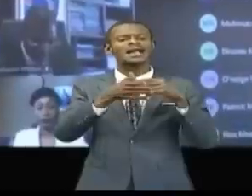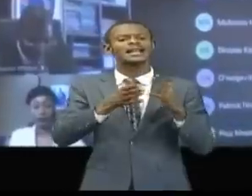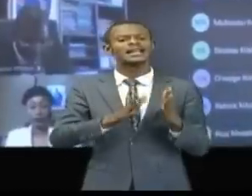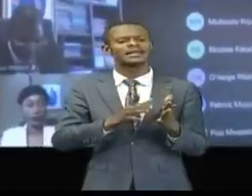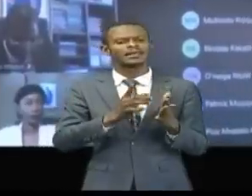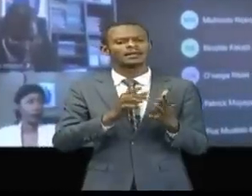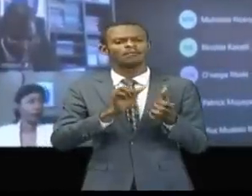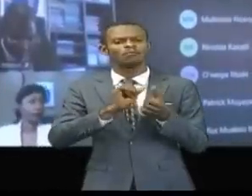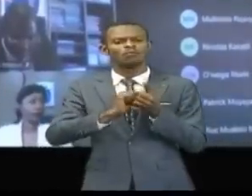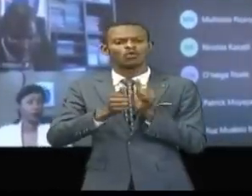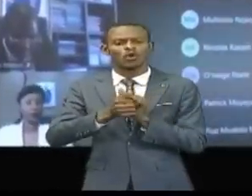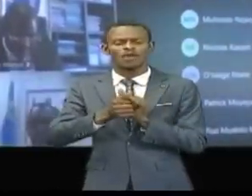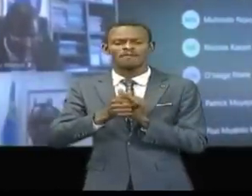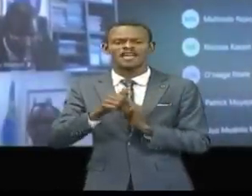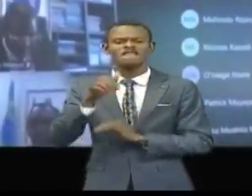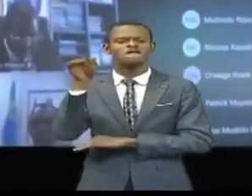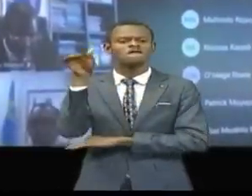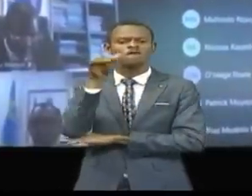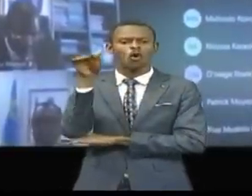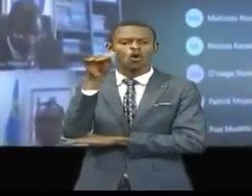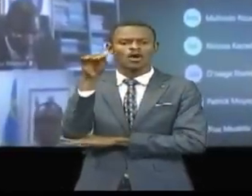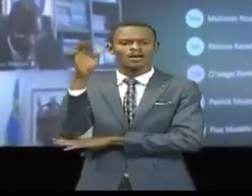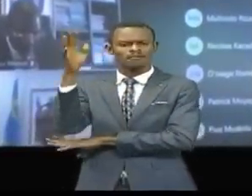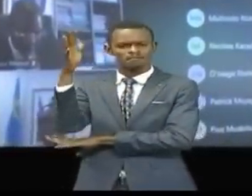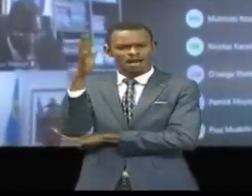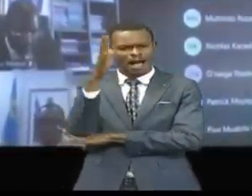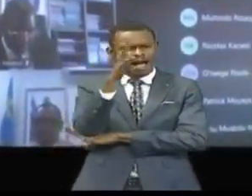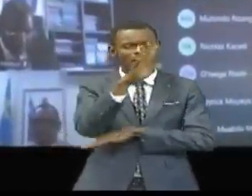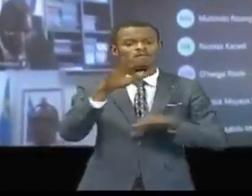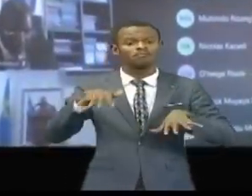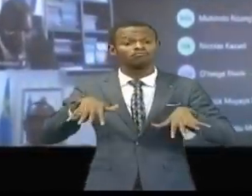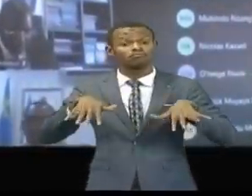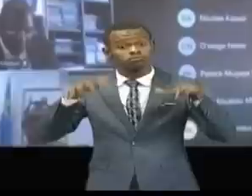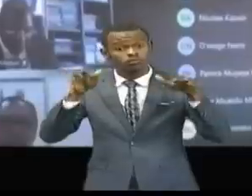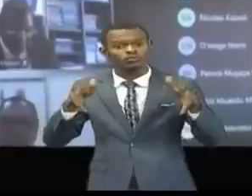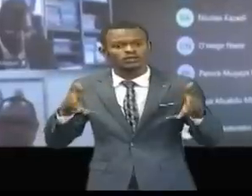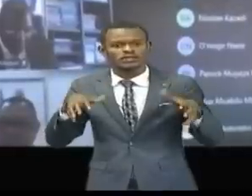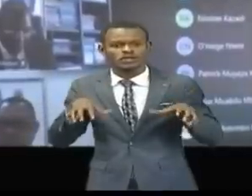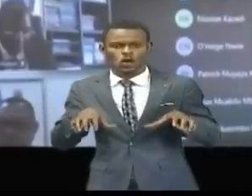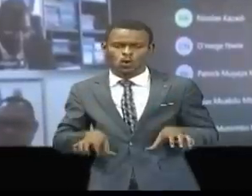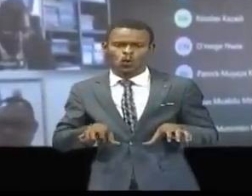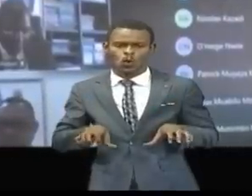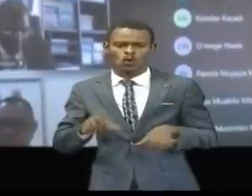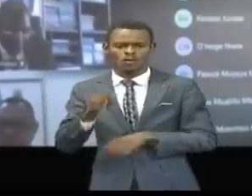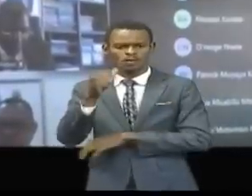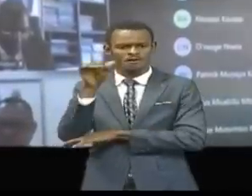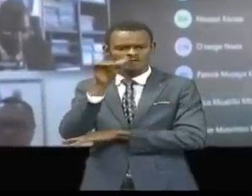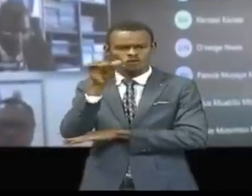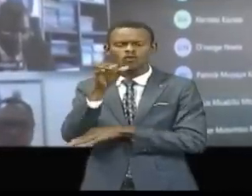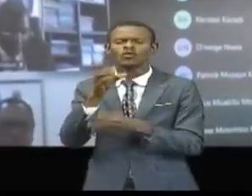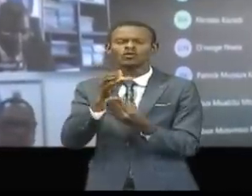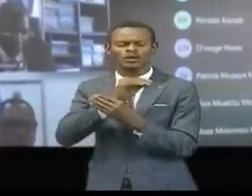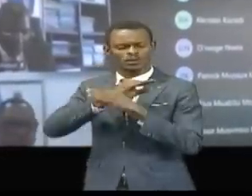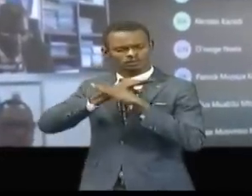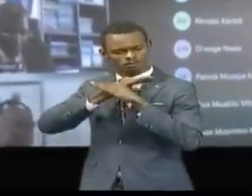cruciale qu'apporte notre pays dans la lutte contre le réchauffement climatique.